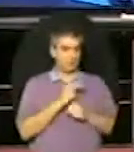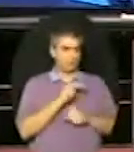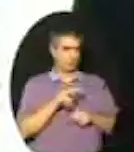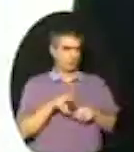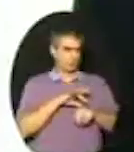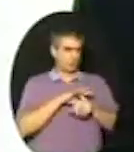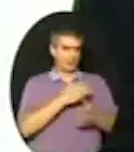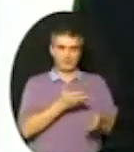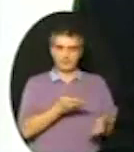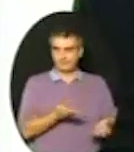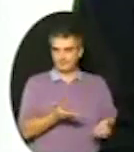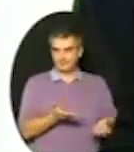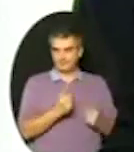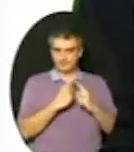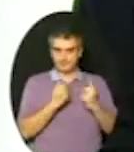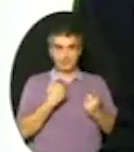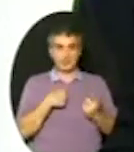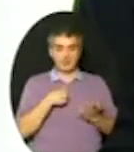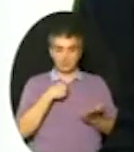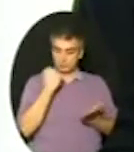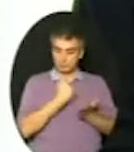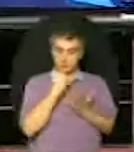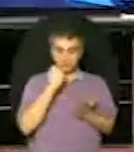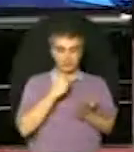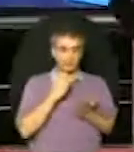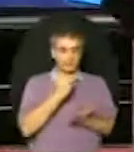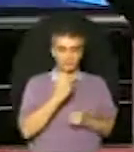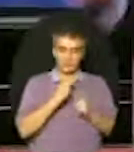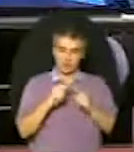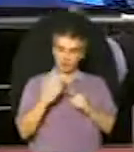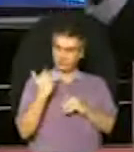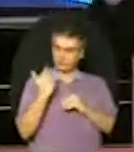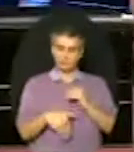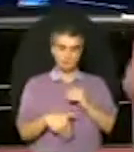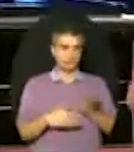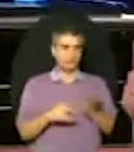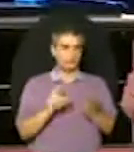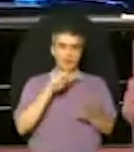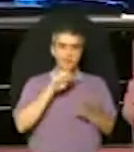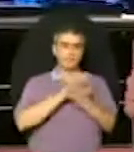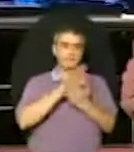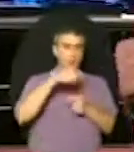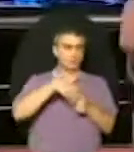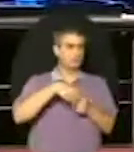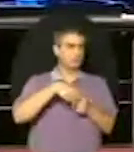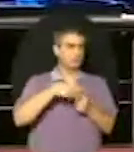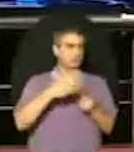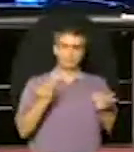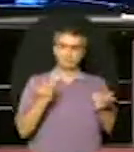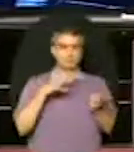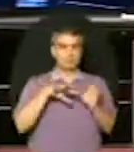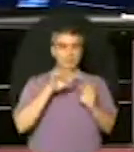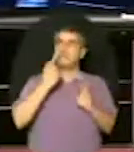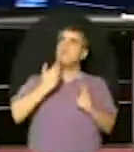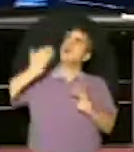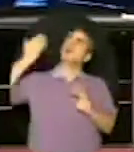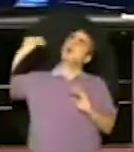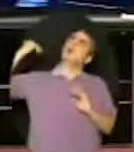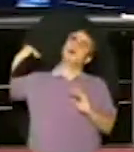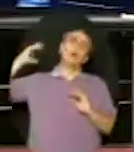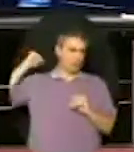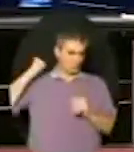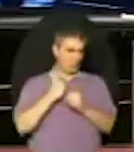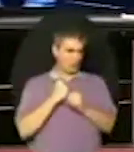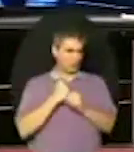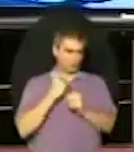העניינים זה אבסורד, כי בעצם אנחנו מאשרים תקציב חודש לפני סוף השנה ל-2015. הרי הם נבחרו מזמן, היו יכולים